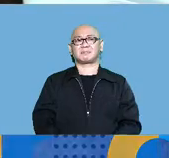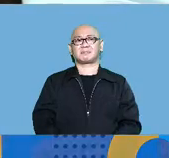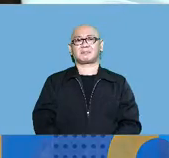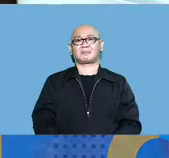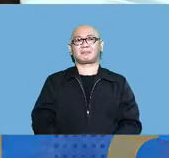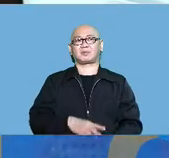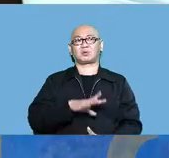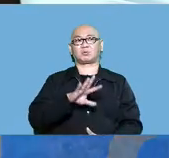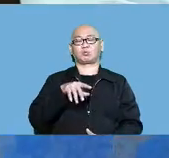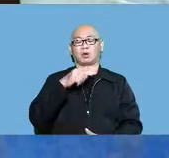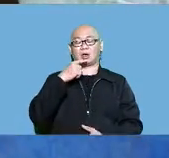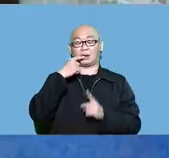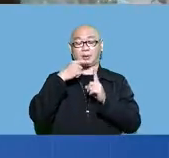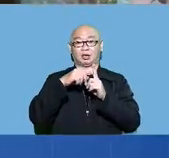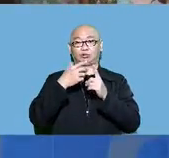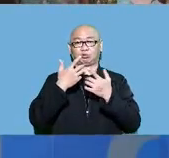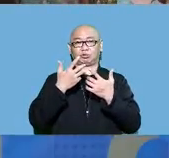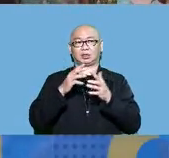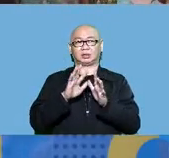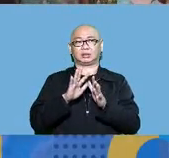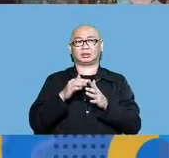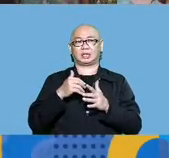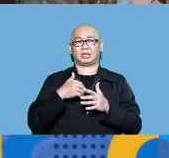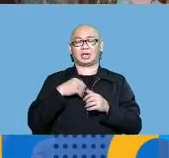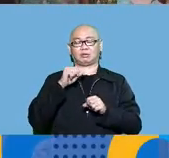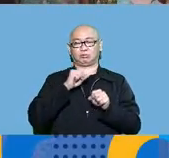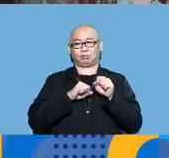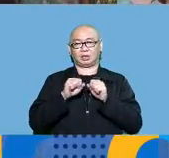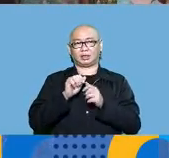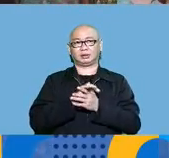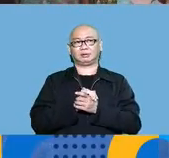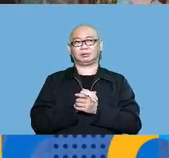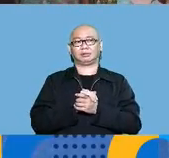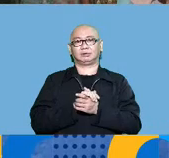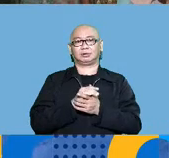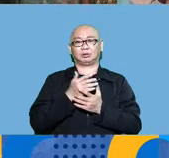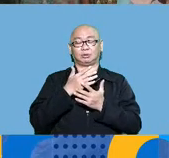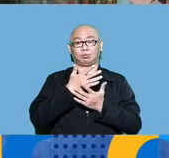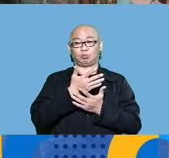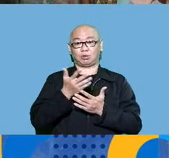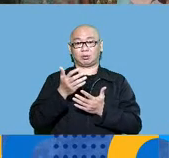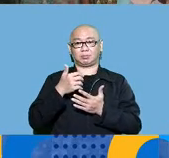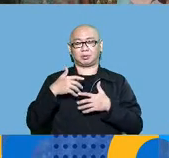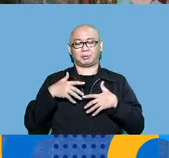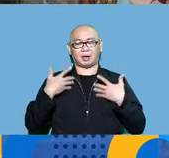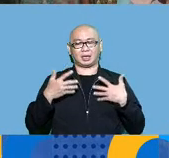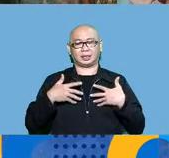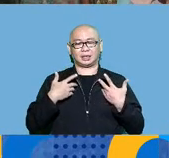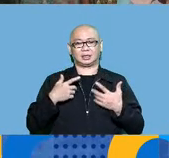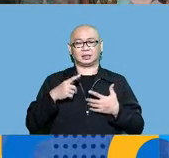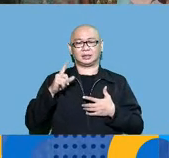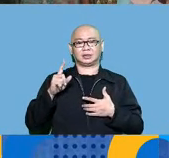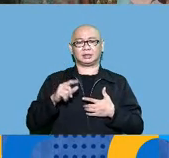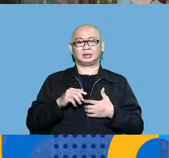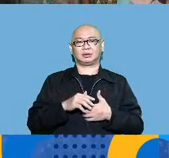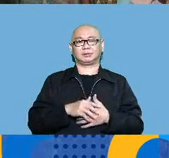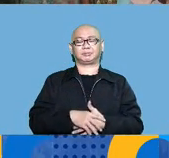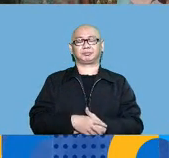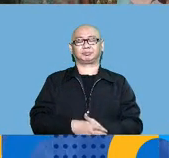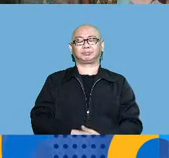semua amanahnya sudah hamba tunaikan. Semua semoga dia bahagia di sisi-Mu ya